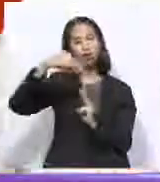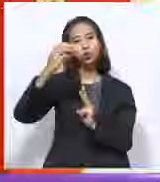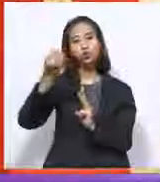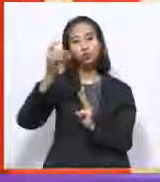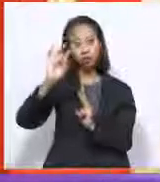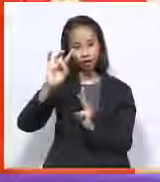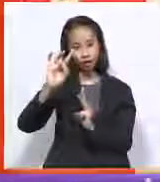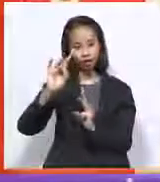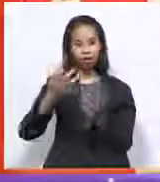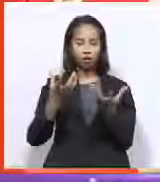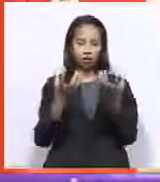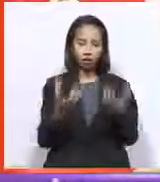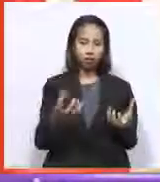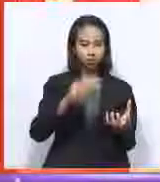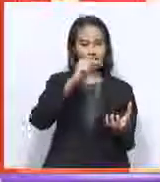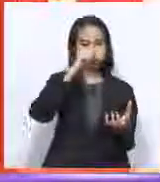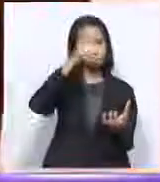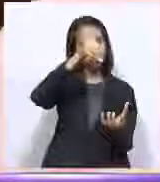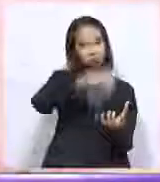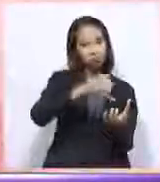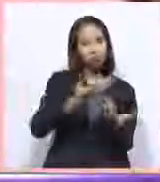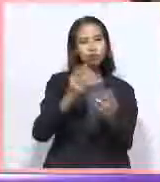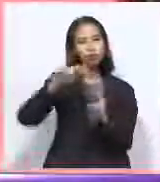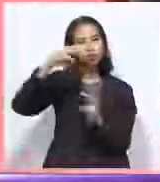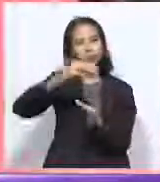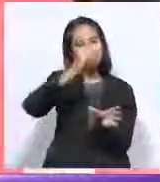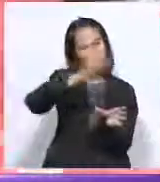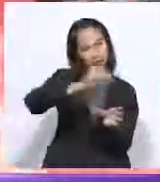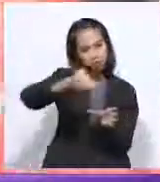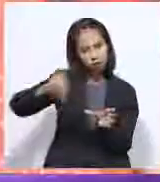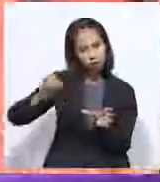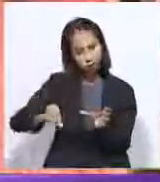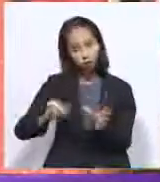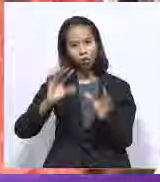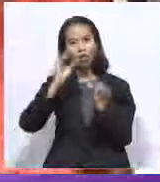อกปักที่6กระถางค่ะแล้วก็เทียนแดง1คู่รวมถึงพว